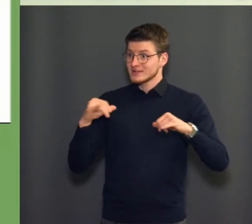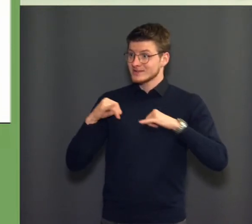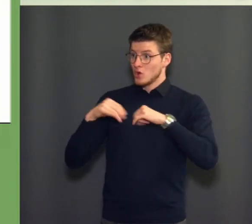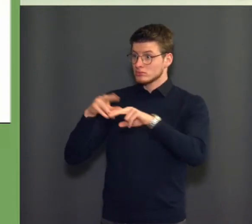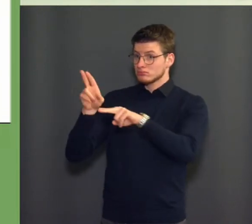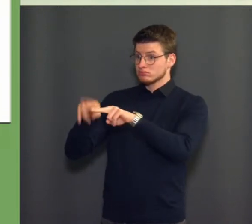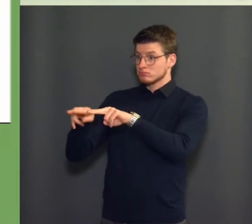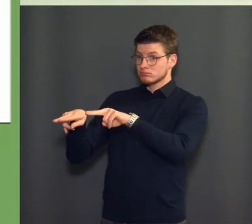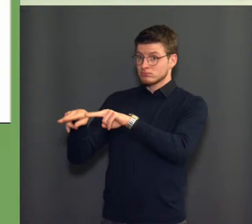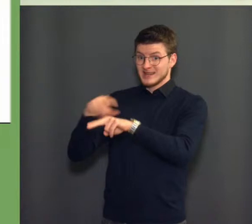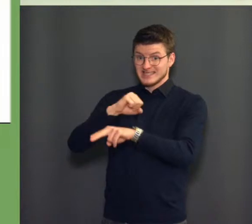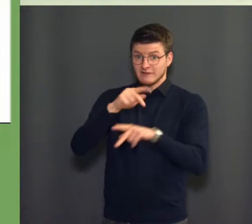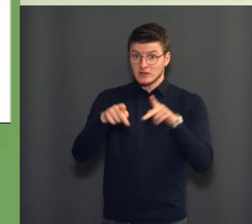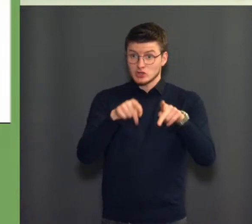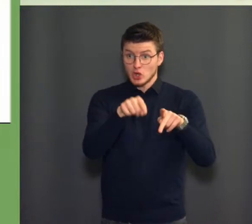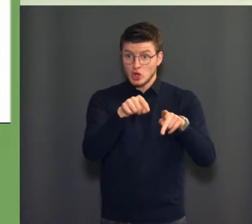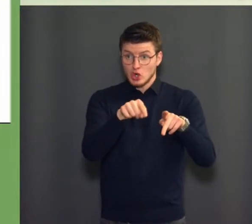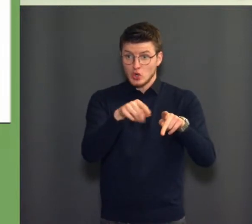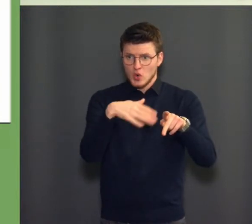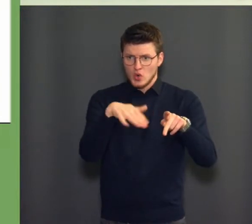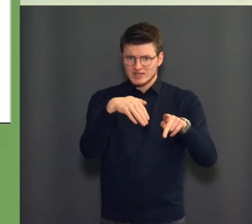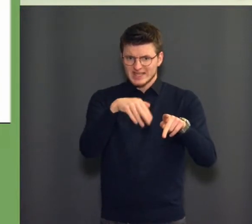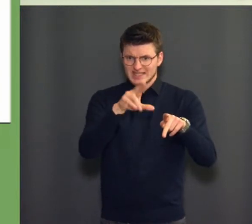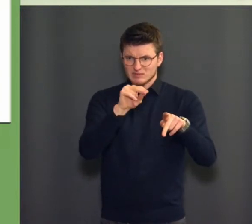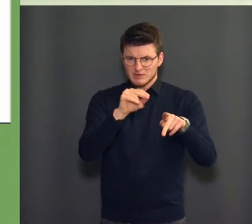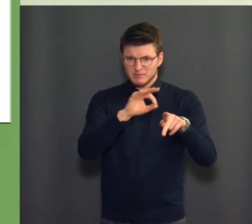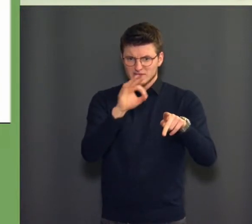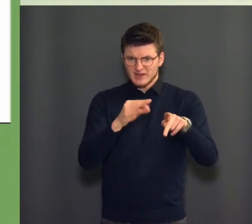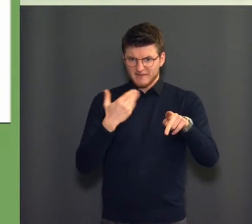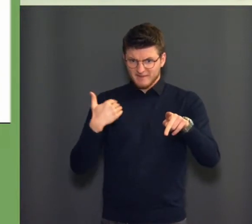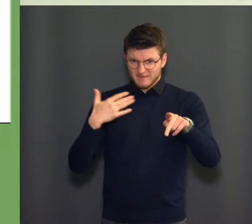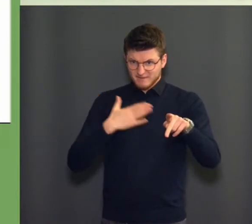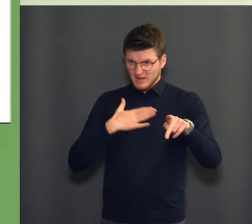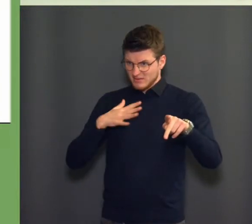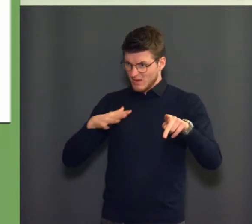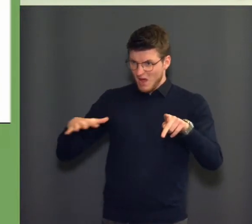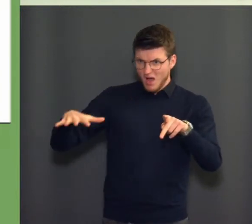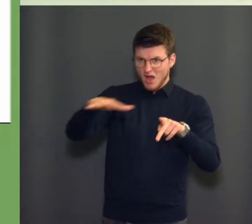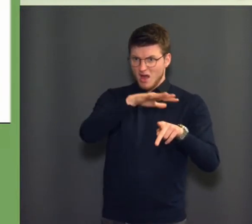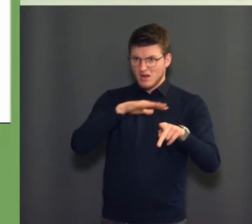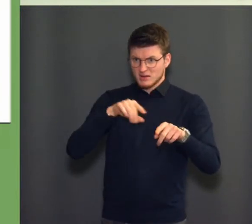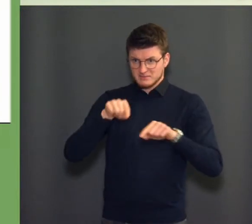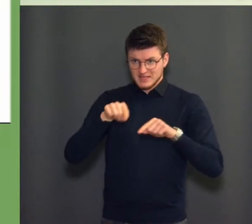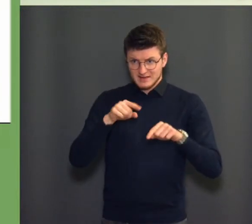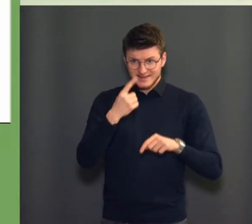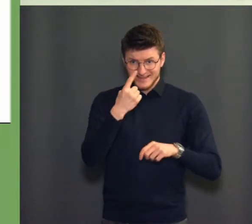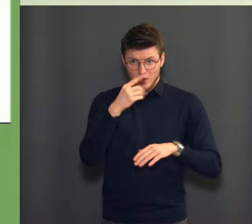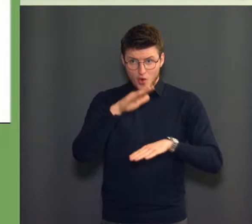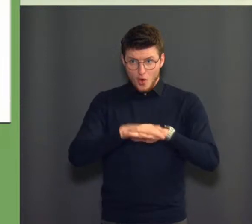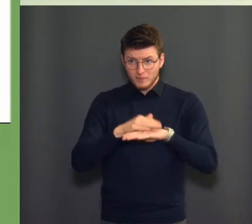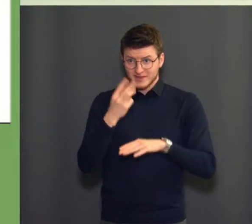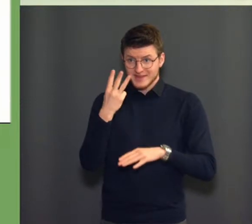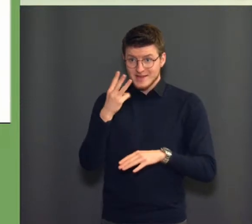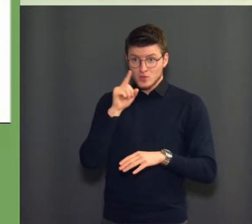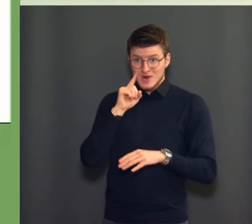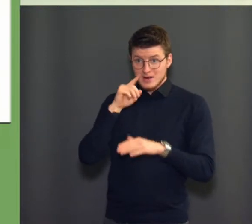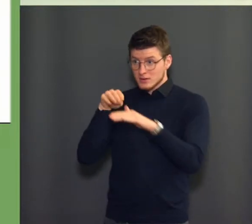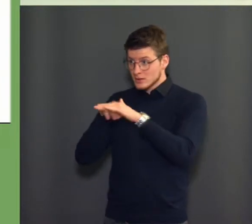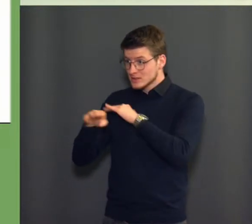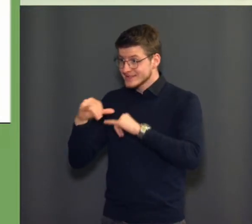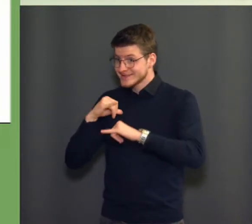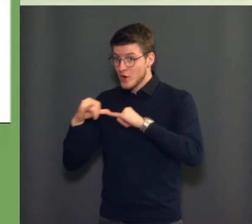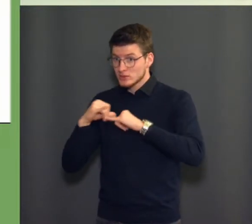doorgestegen tot 29%. Bijna 1 op 3 van de patiënten die opgenomen wordt, belandt momenteel dus